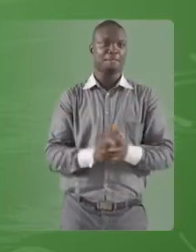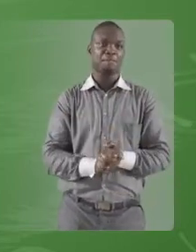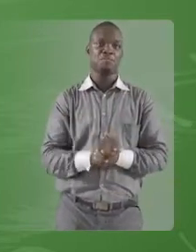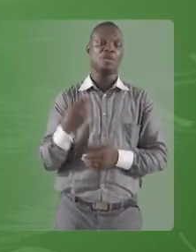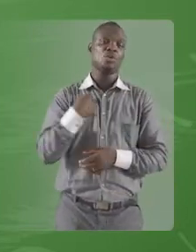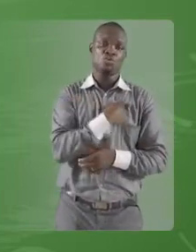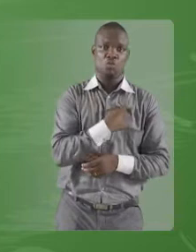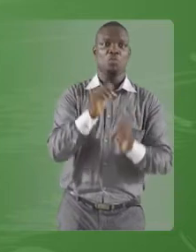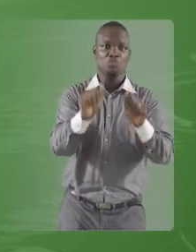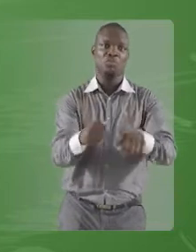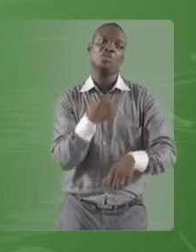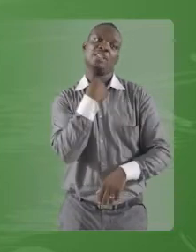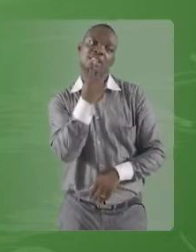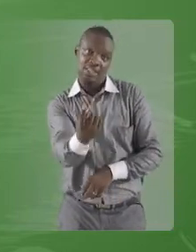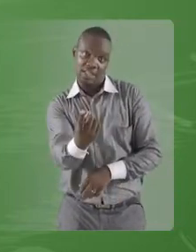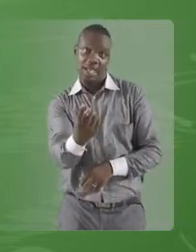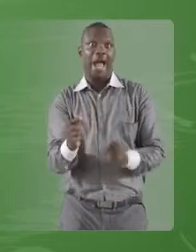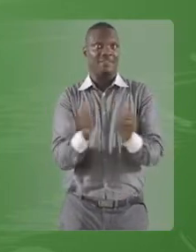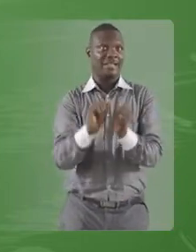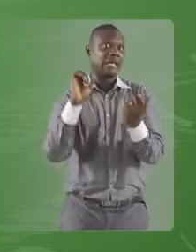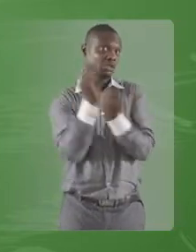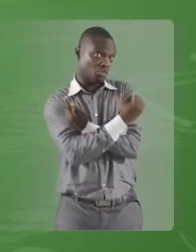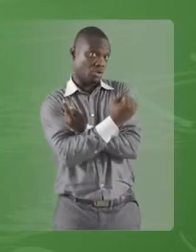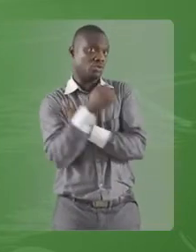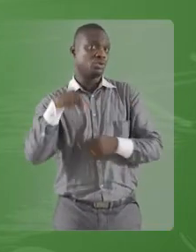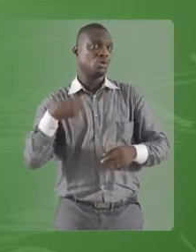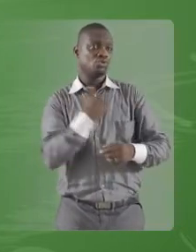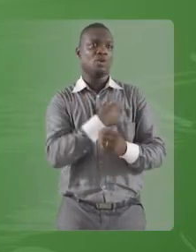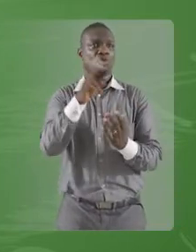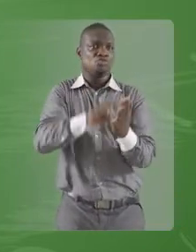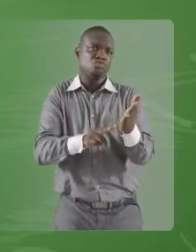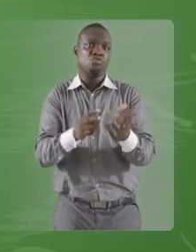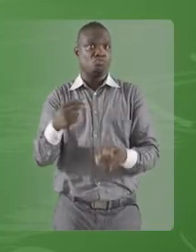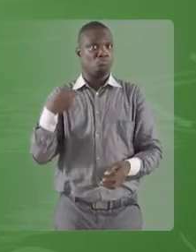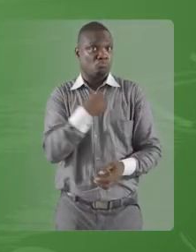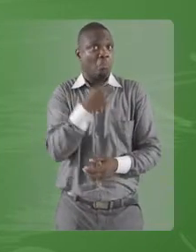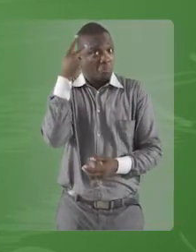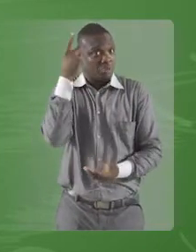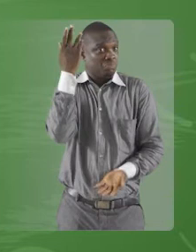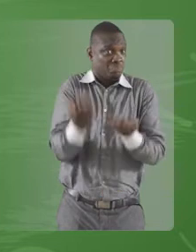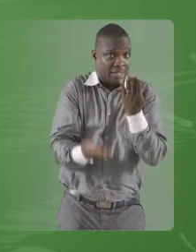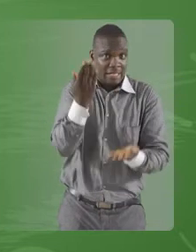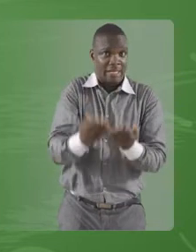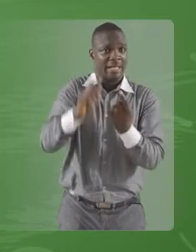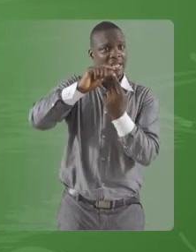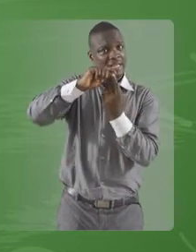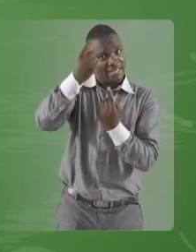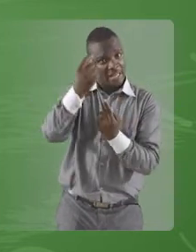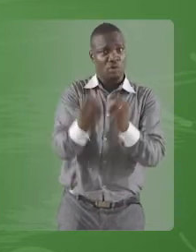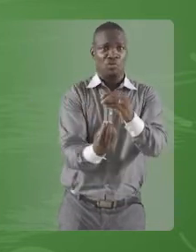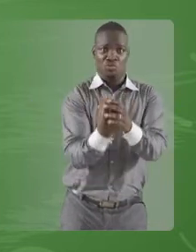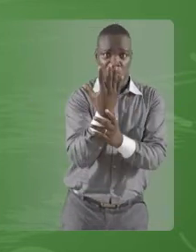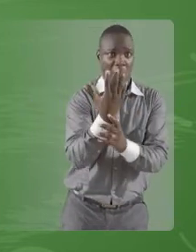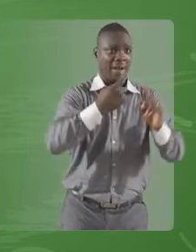retenir que, conformément à la situation que nous avons lue, peut-être que la graine se forme à partir des